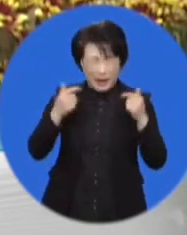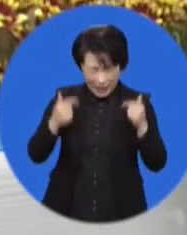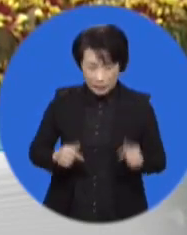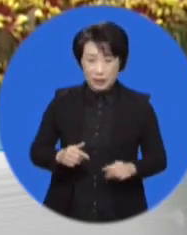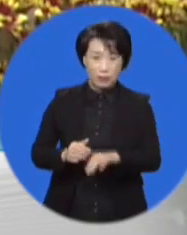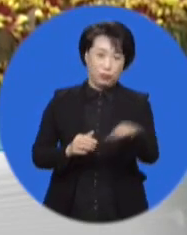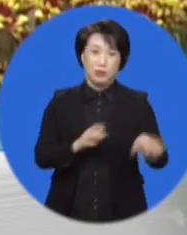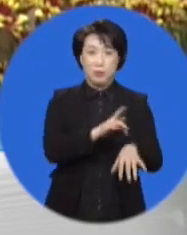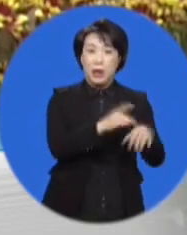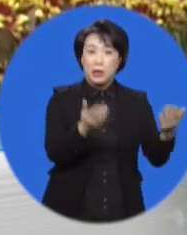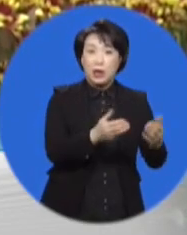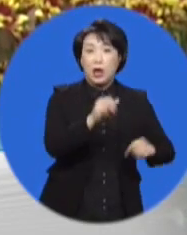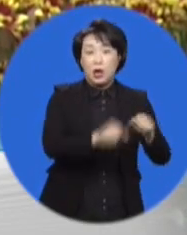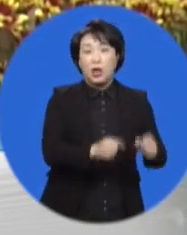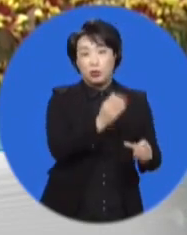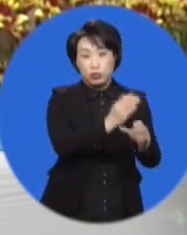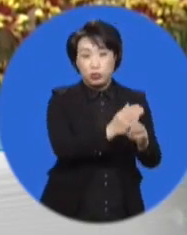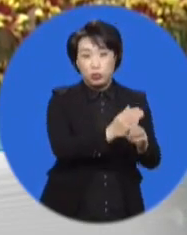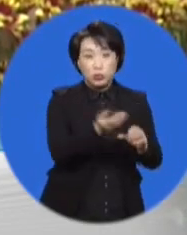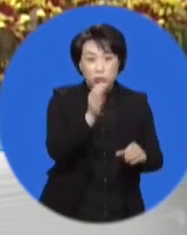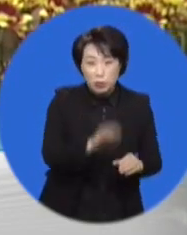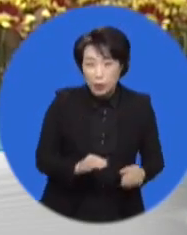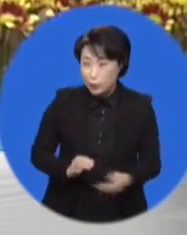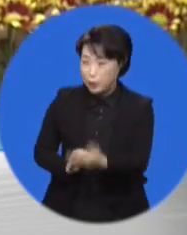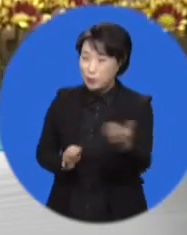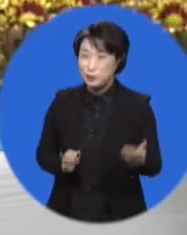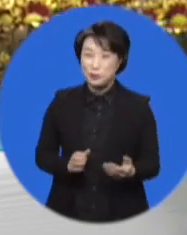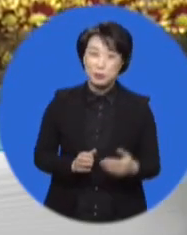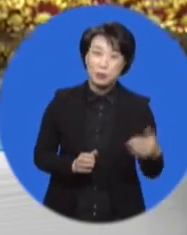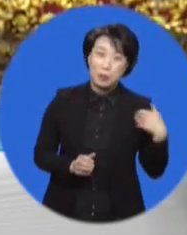항상 마귀의 일을 하고 있으면서도,